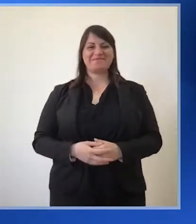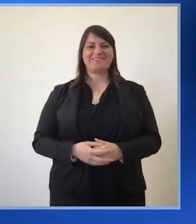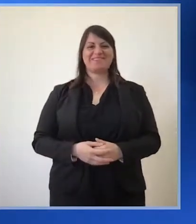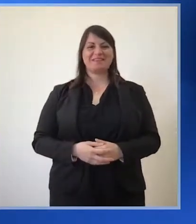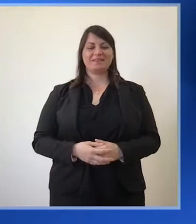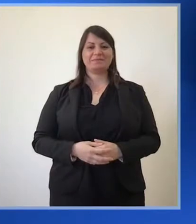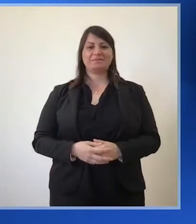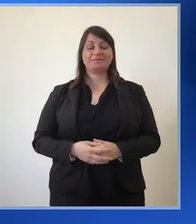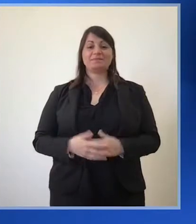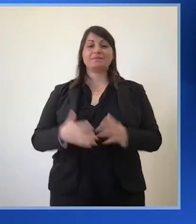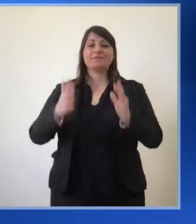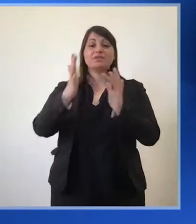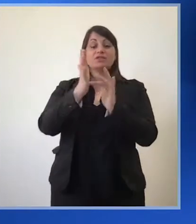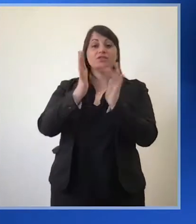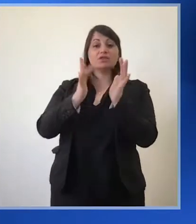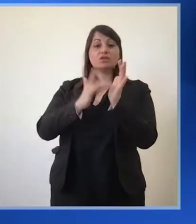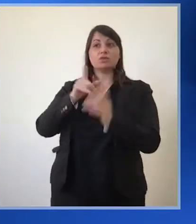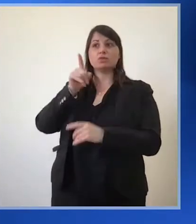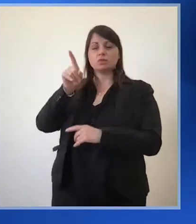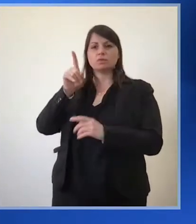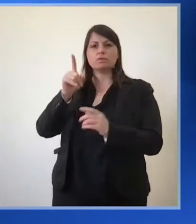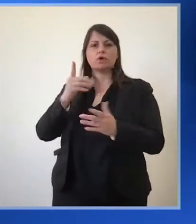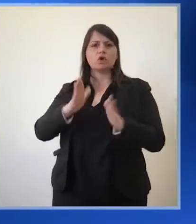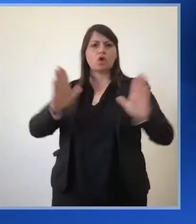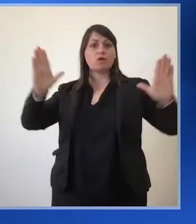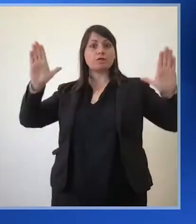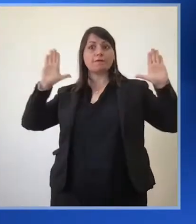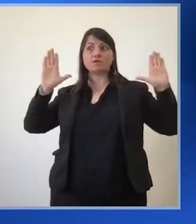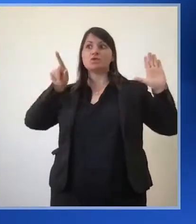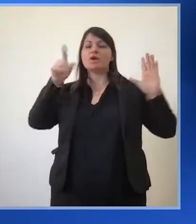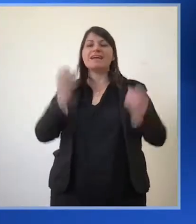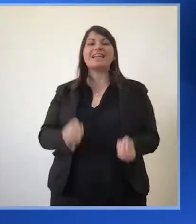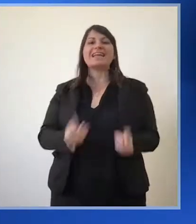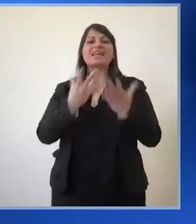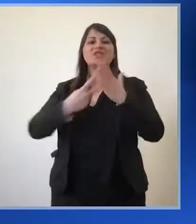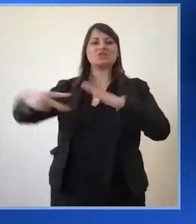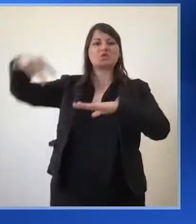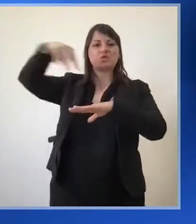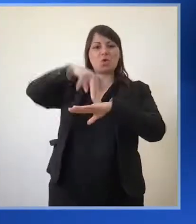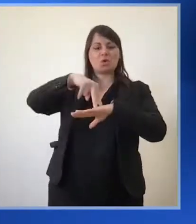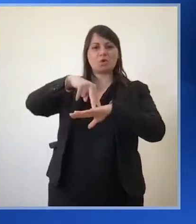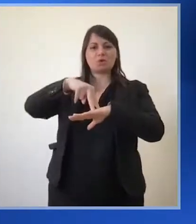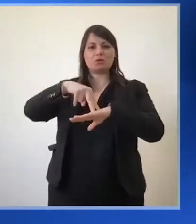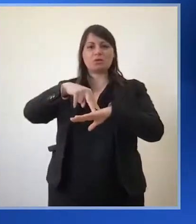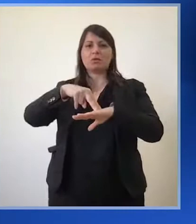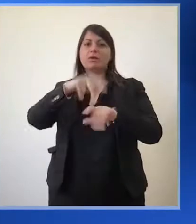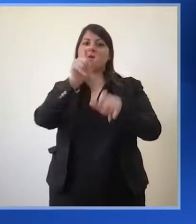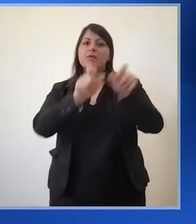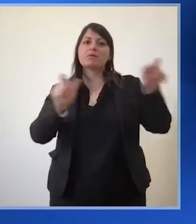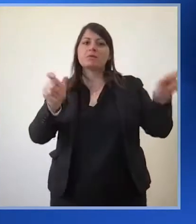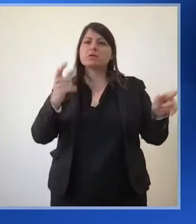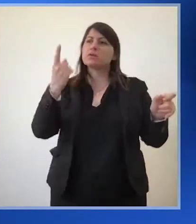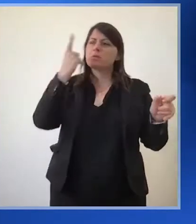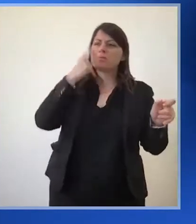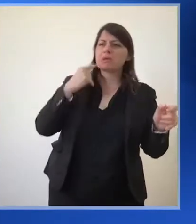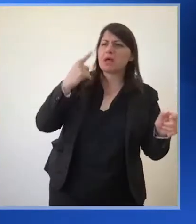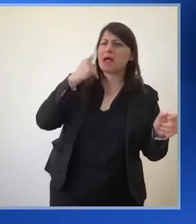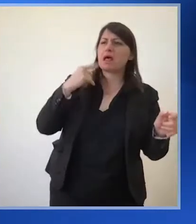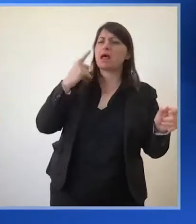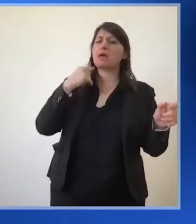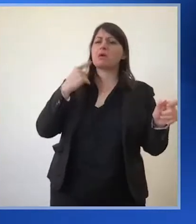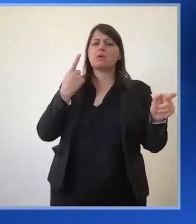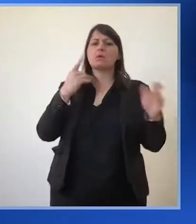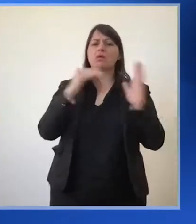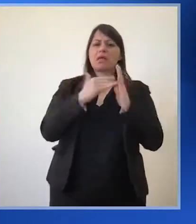Gesù, il crocifisso è risorto, viene in mezzo a coloro che lo piangono rinchiusi